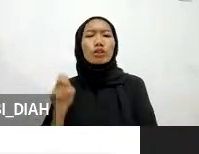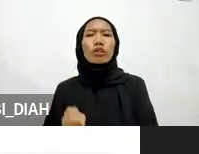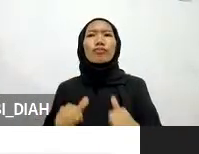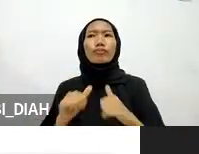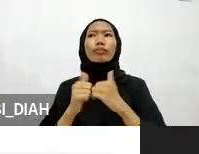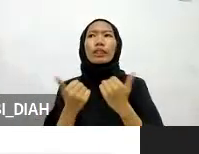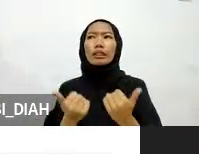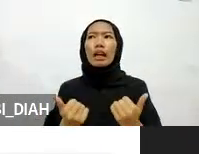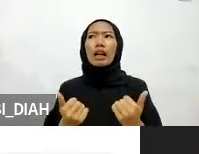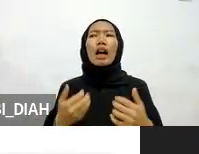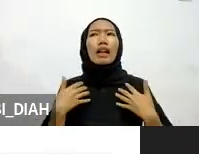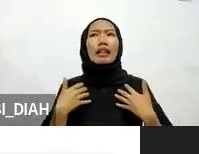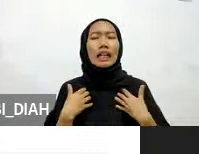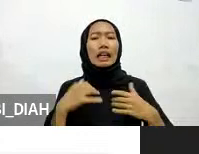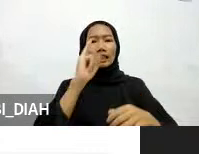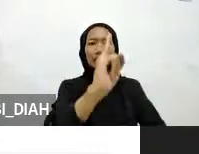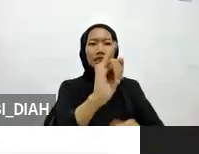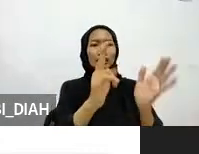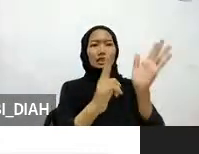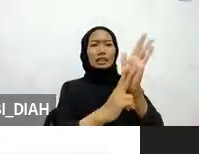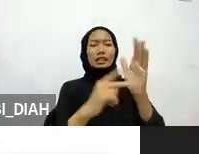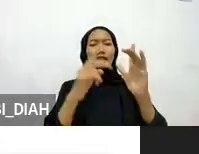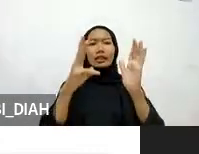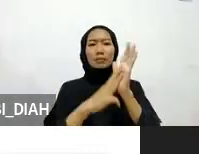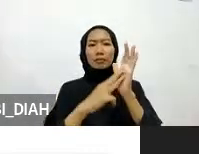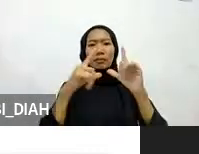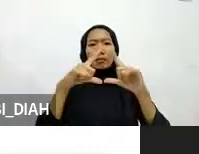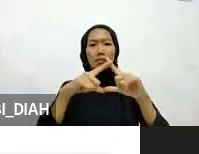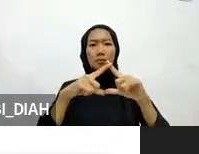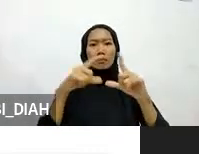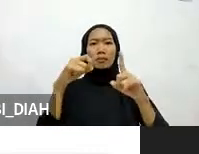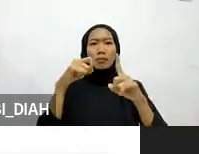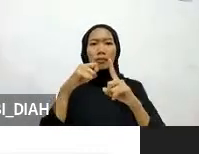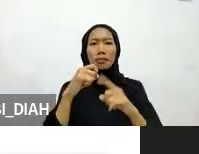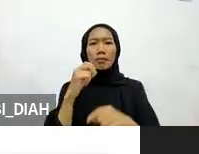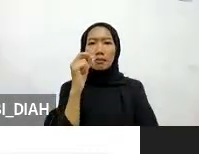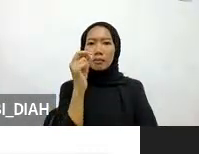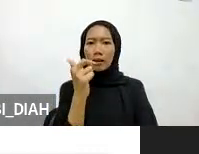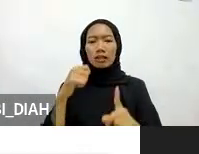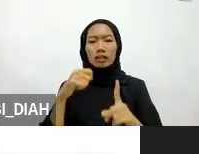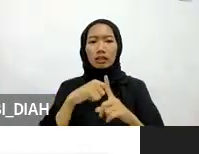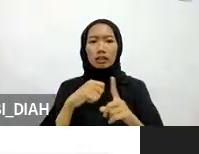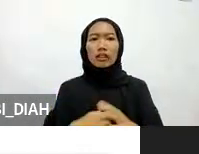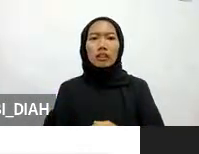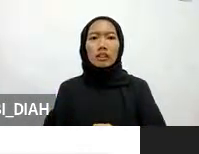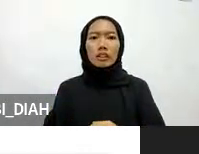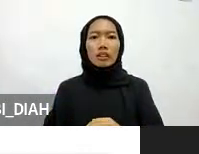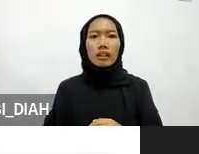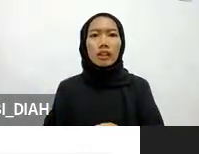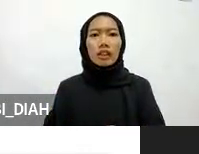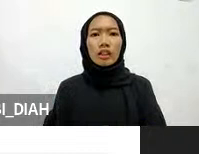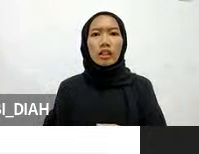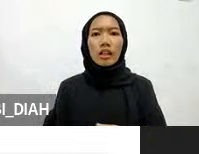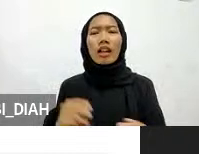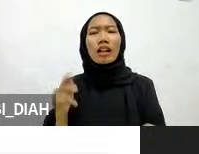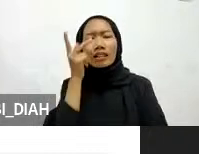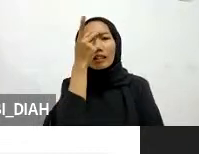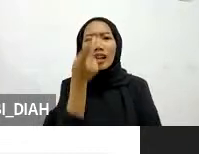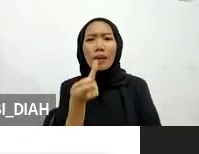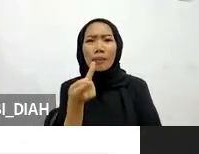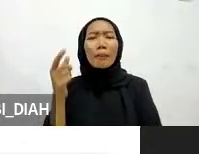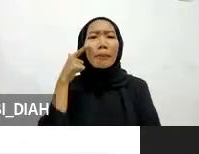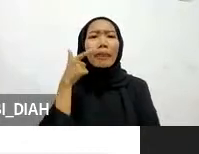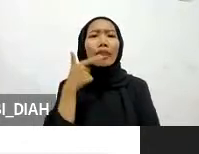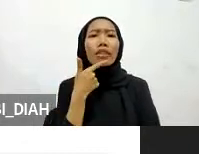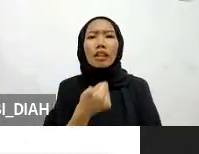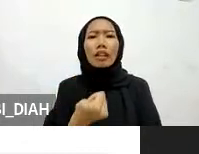disabilitas terkait bantuan sosial. Kenapa bantuan sosial ini penting dalam konteks JKN? Karena JKN hanya